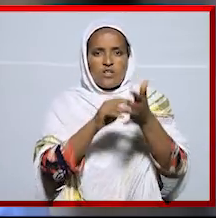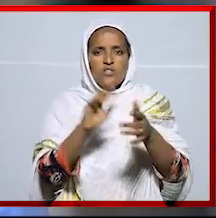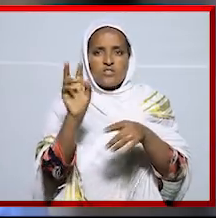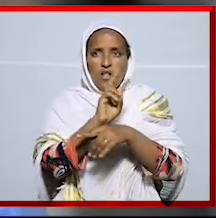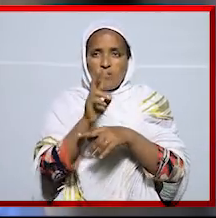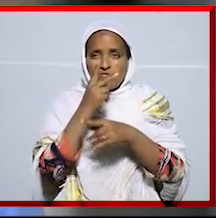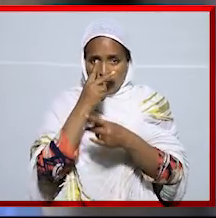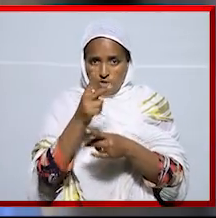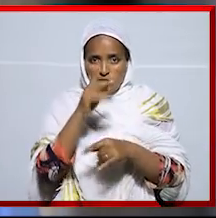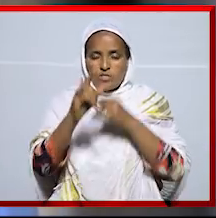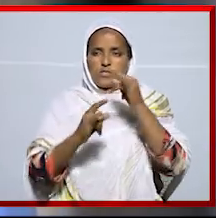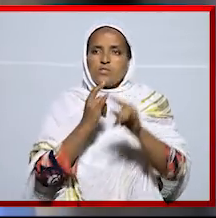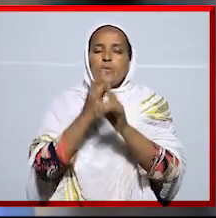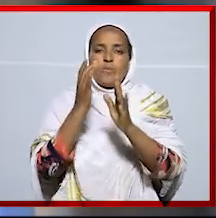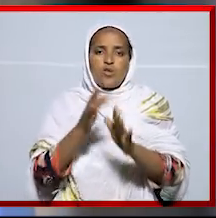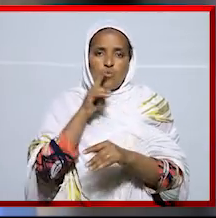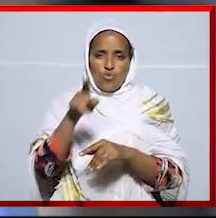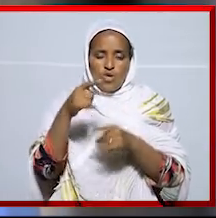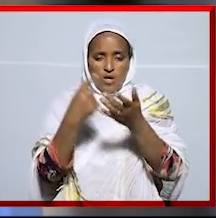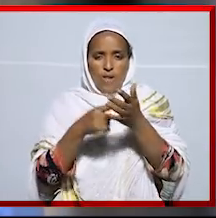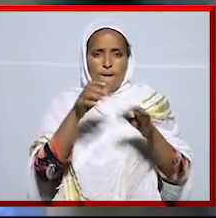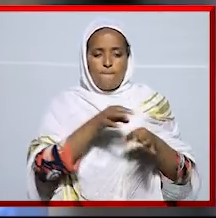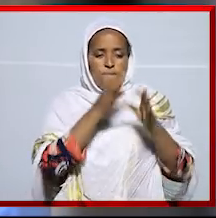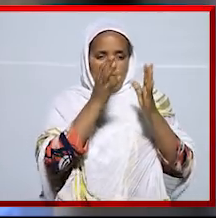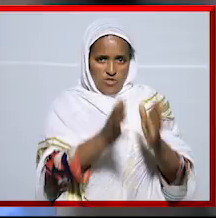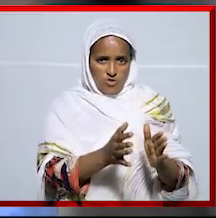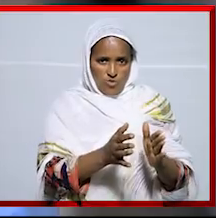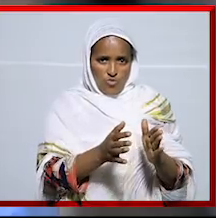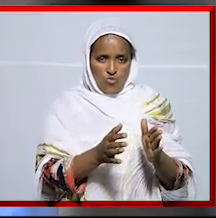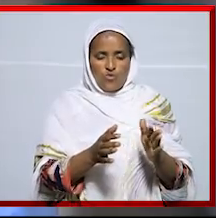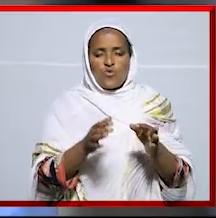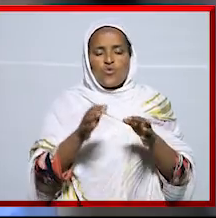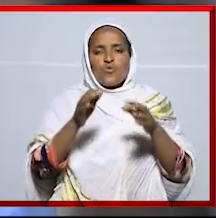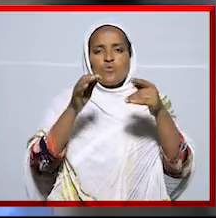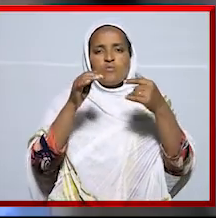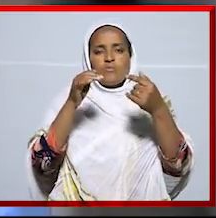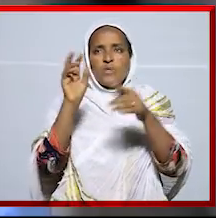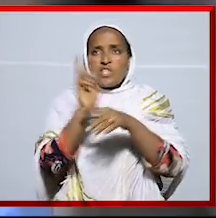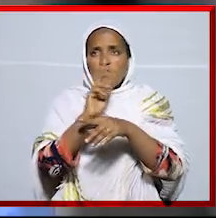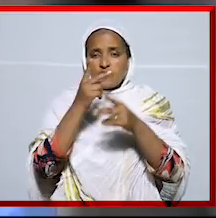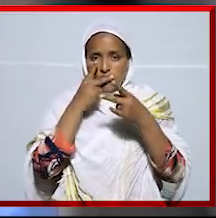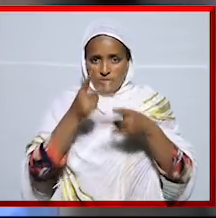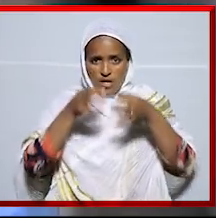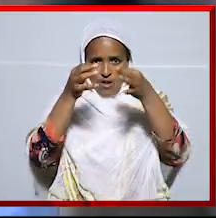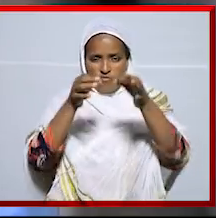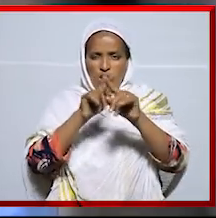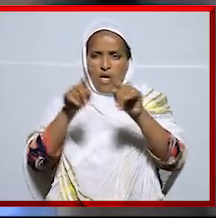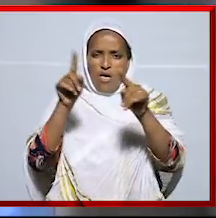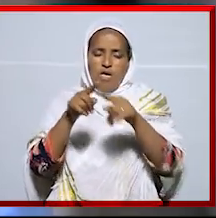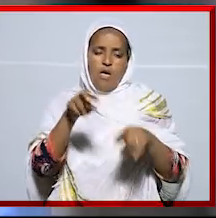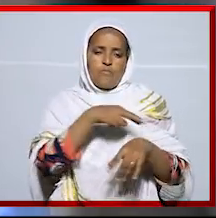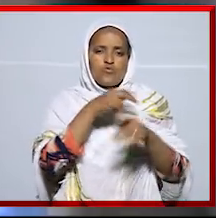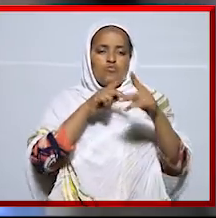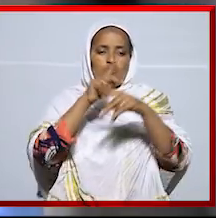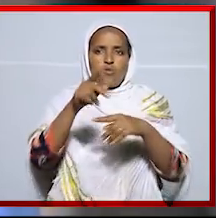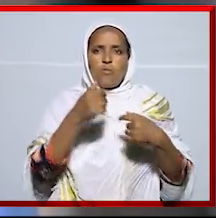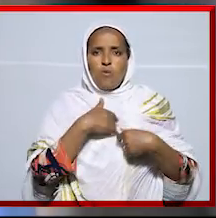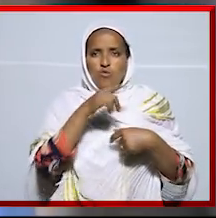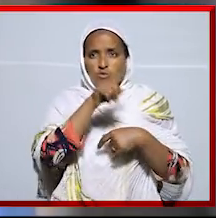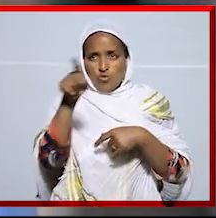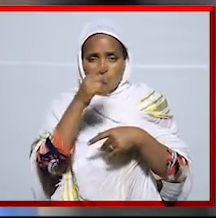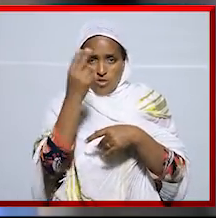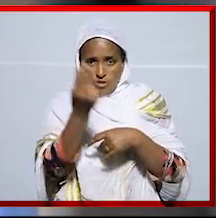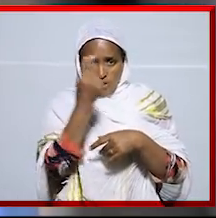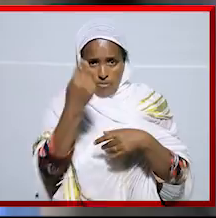ለቱንም አለ ለምሳሌ ቴሌቪዥንም ላይ ዘመናዊ ነው ይሄ ደግሞ መንፈሳዊ ነው እና በቴሌቪዥን የሚተላለፉ የተለያዩ ሃይማኖት ፕሮግራሞች